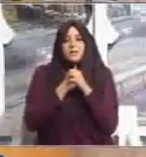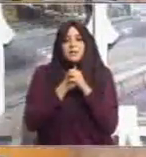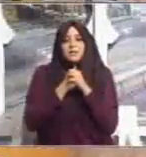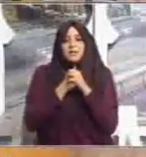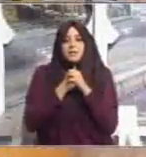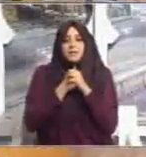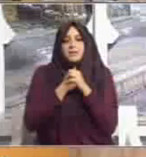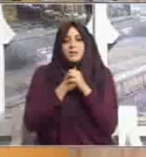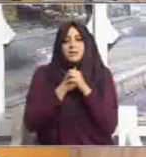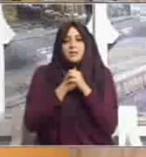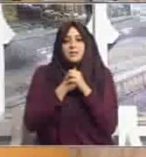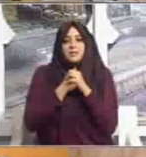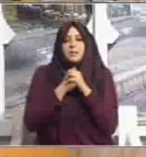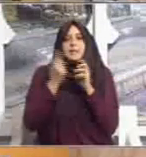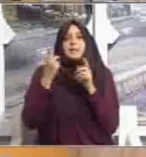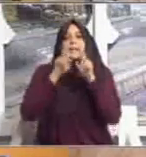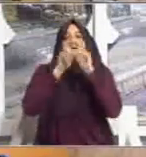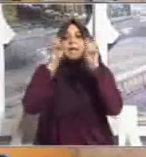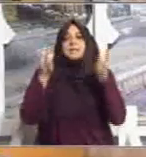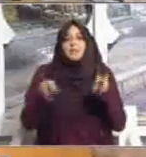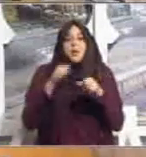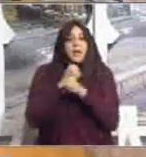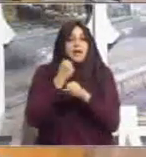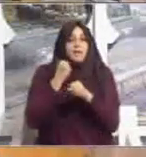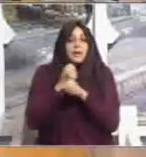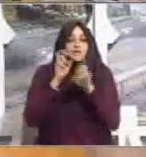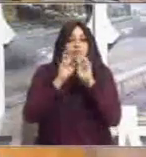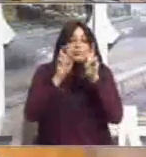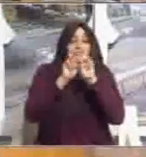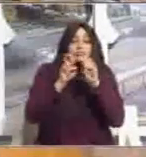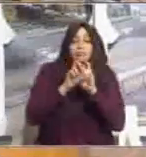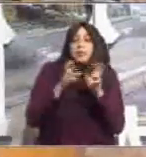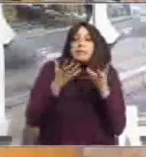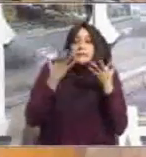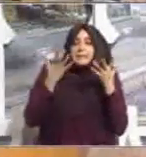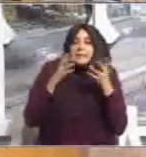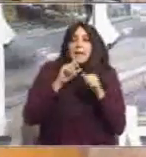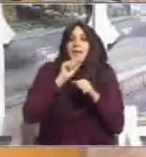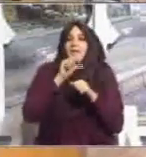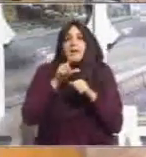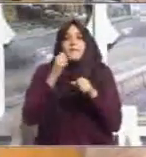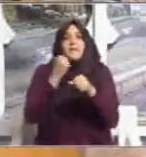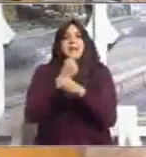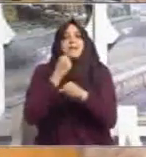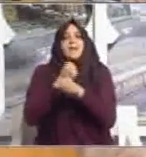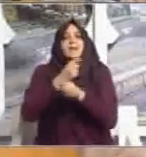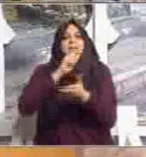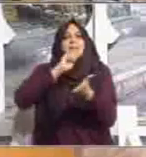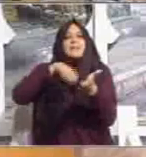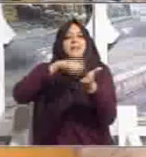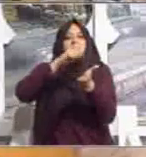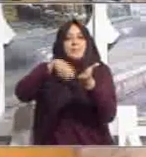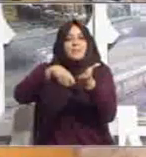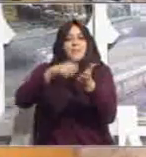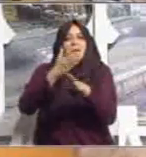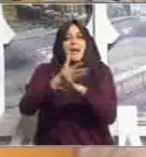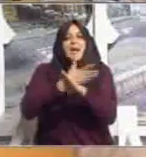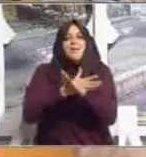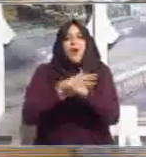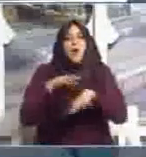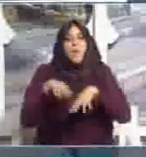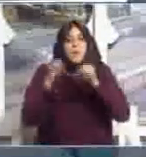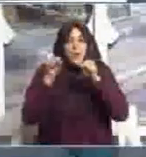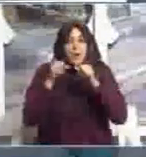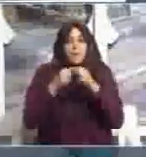عندي شهاده عمل. الشيخ محمد السؤال لك، ولكن دخلت في هذا عقد ما قبل تشغيلي، تروح